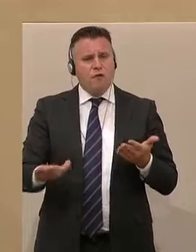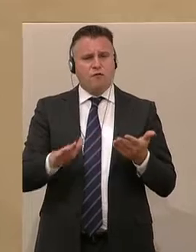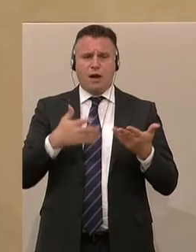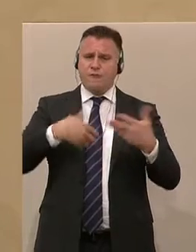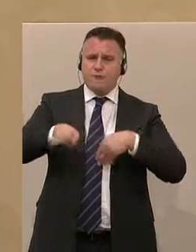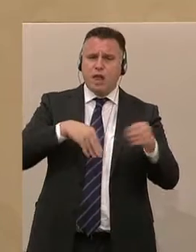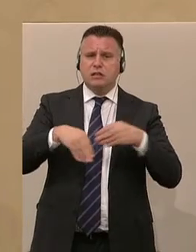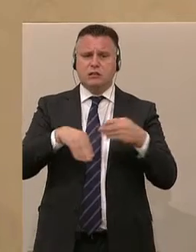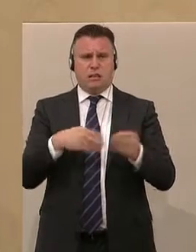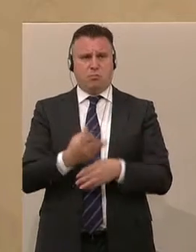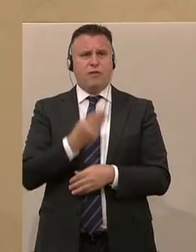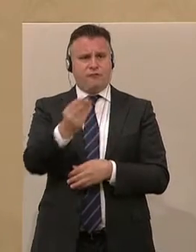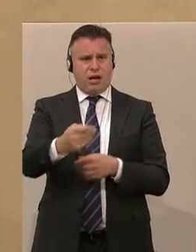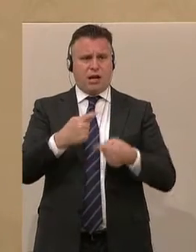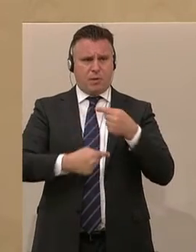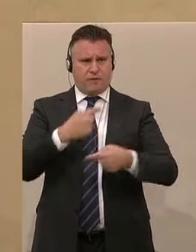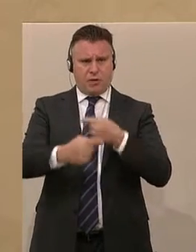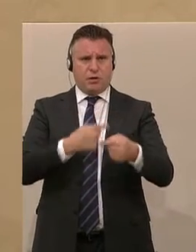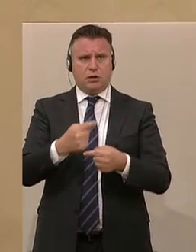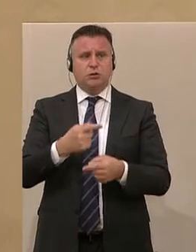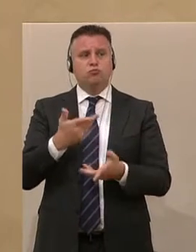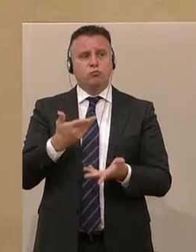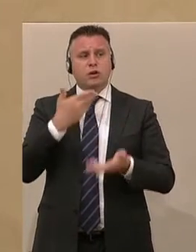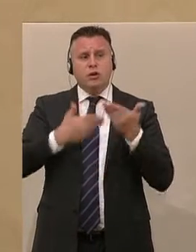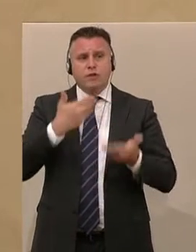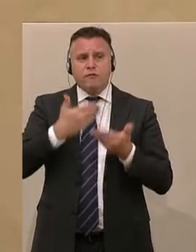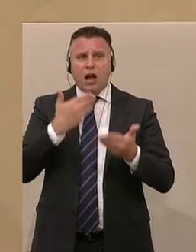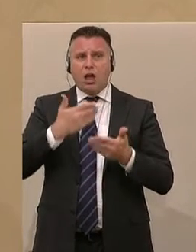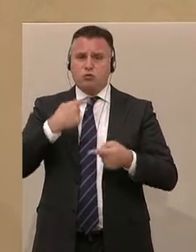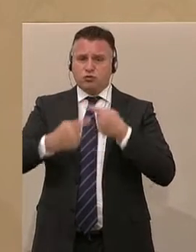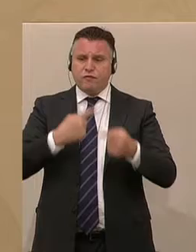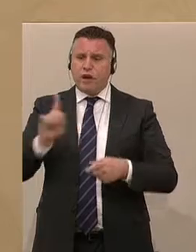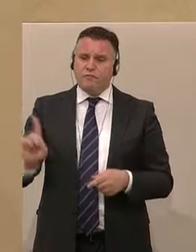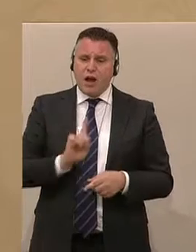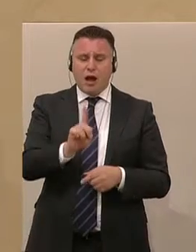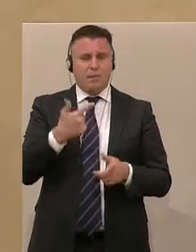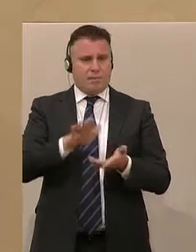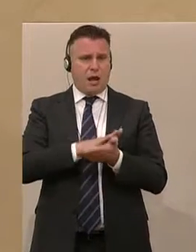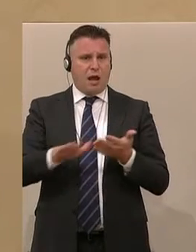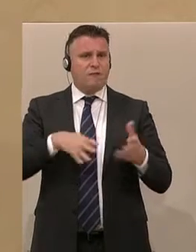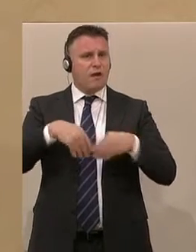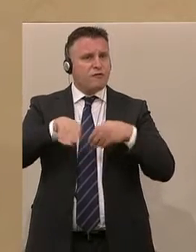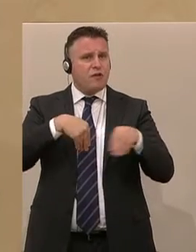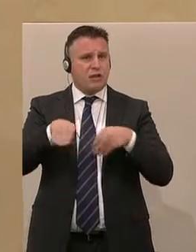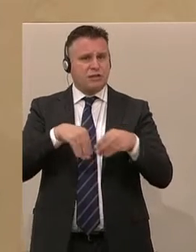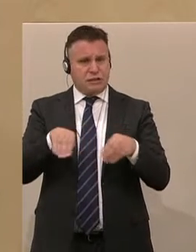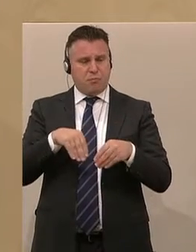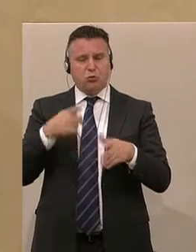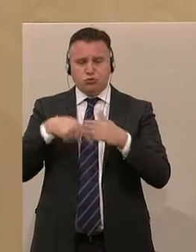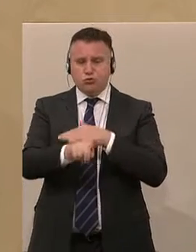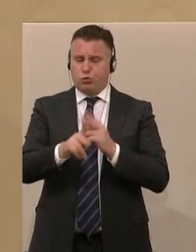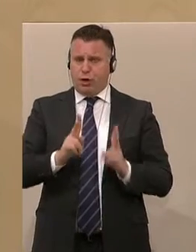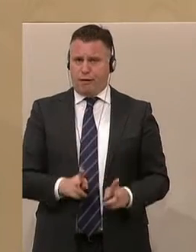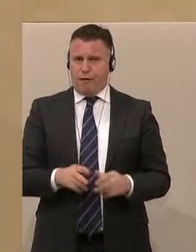der Vergabeverfahren. Der Zugang zum Verhandlungsverfahren wird vereinfacht. Es gibt mehr Flexibilität und